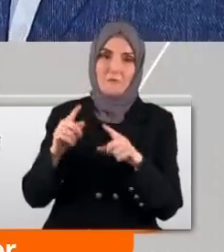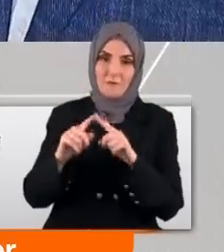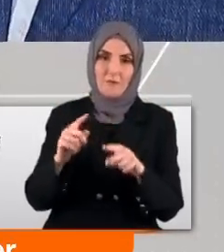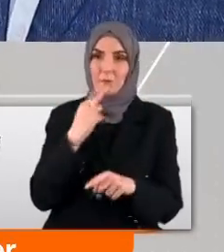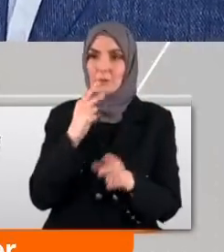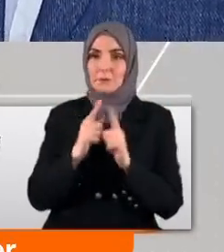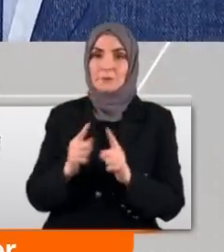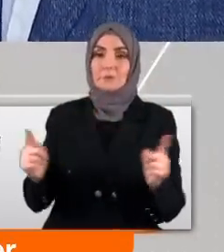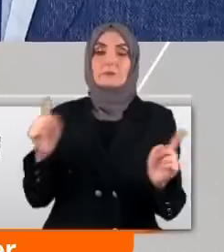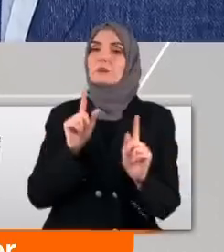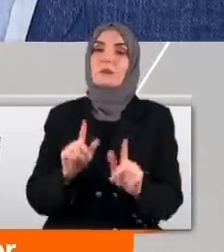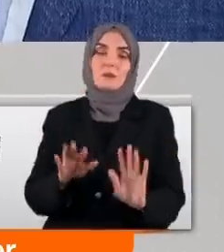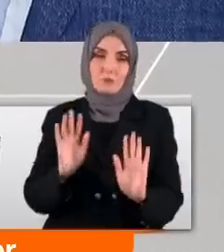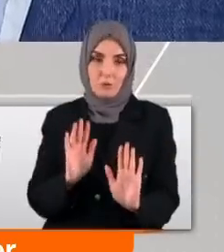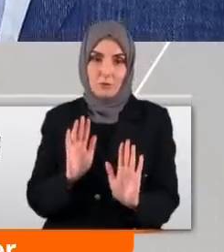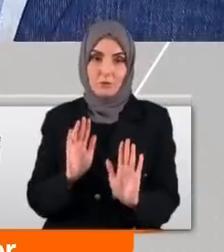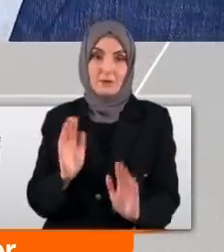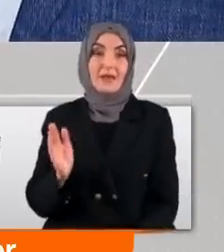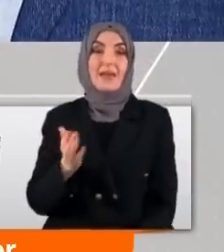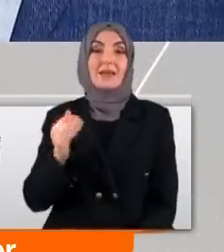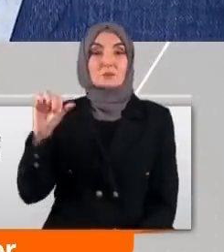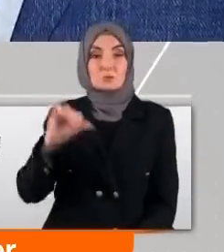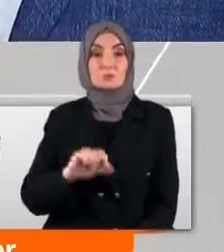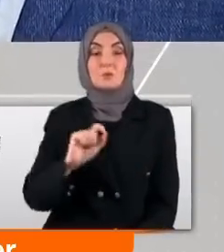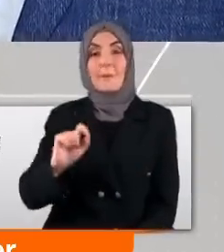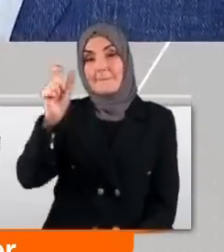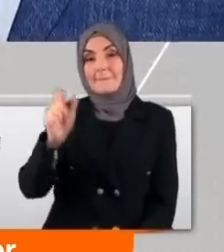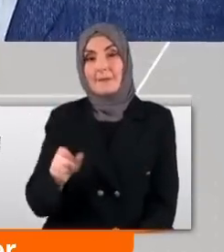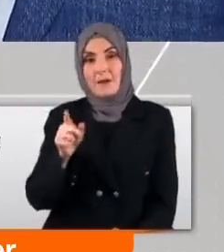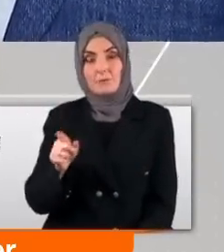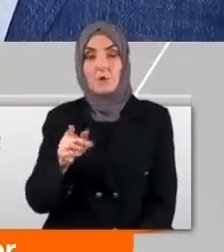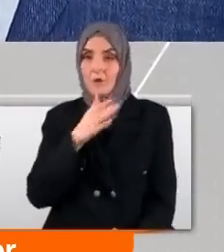Dolayısıyla en düşük memurumuz bilsin ki 1